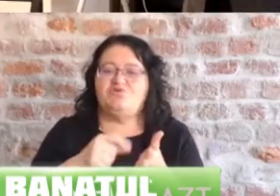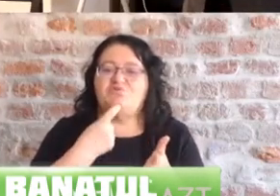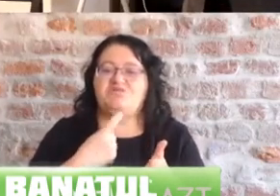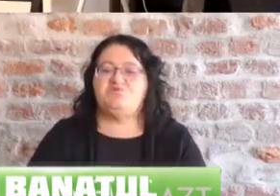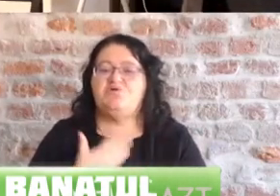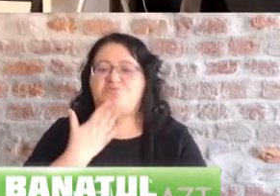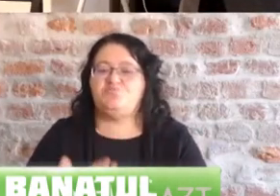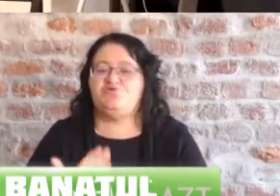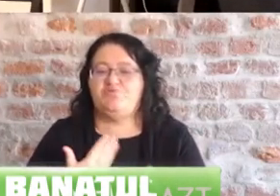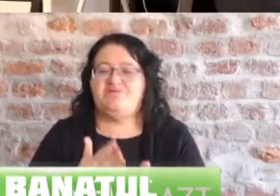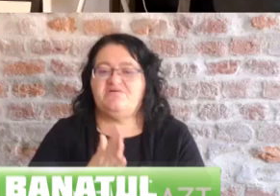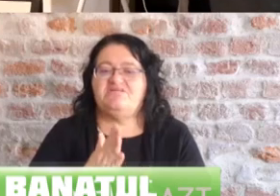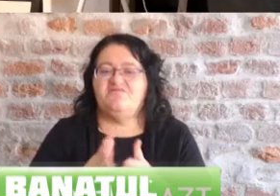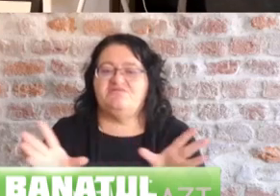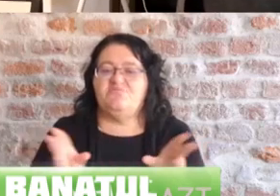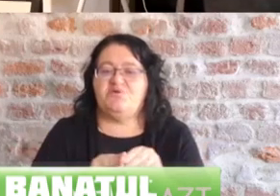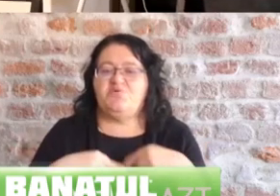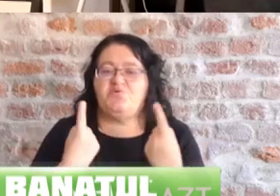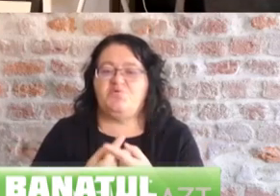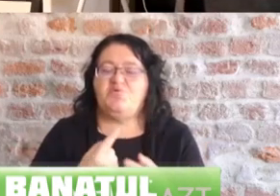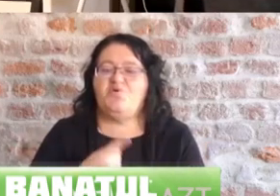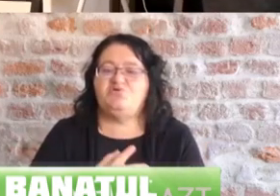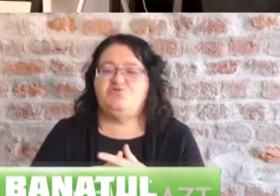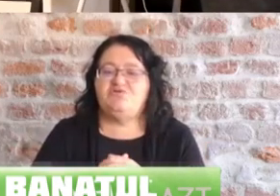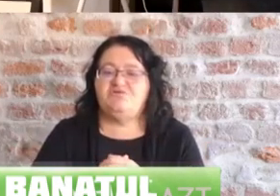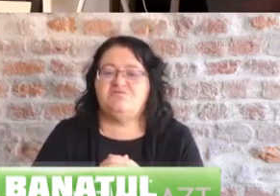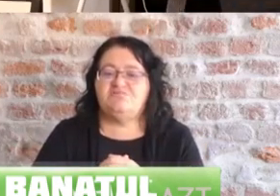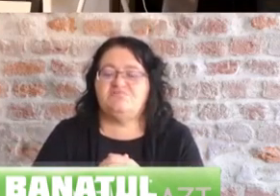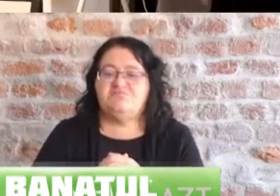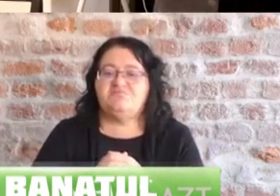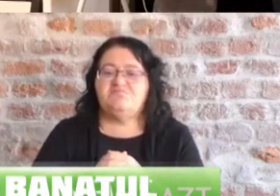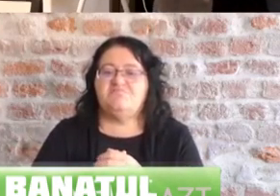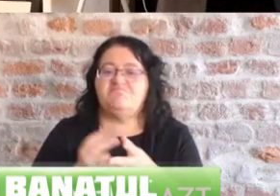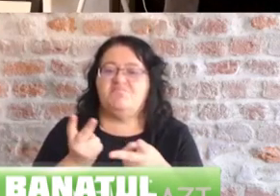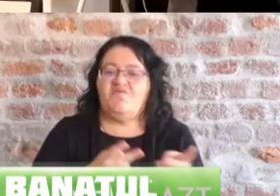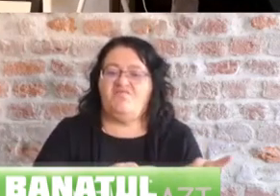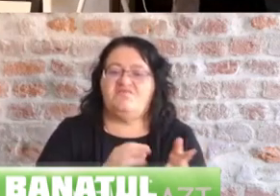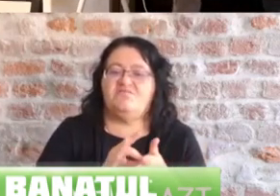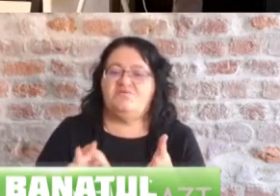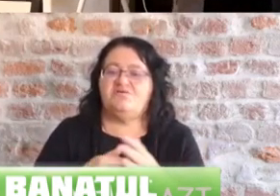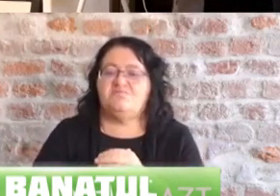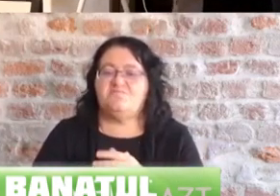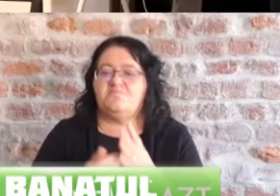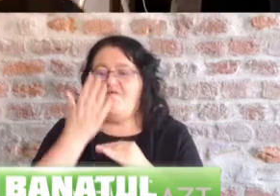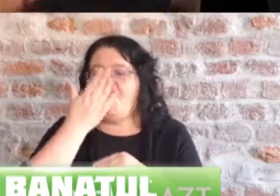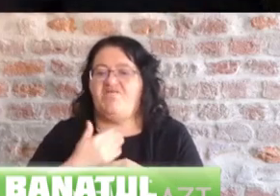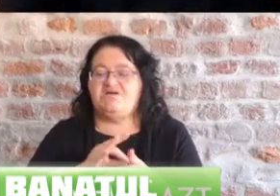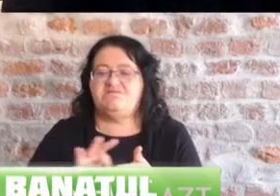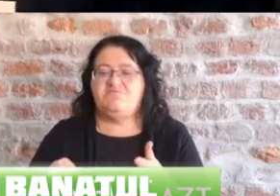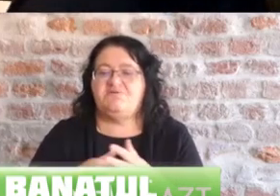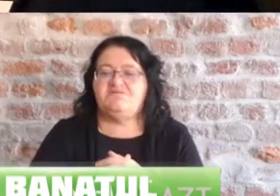Mulțumim pentru că ați fost cu noi și vă invităm în față,